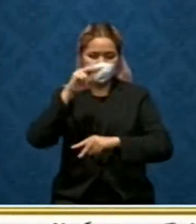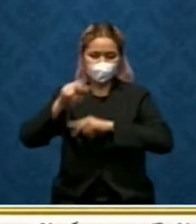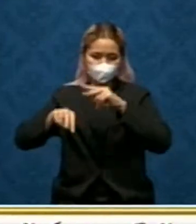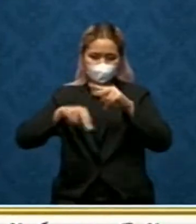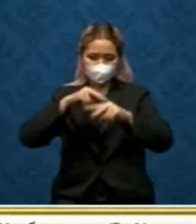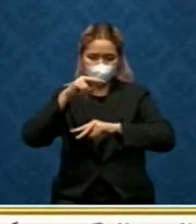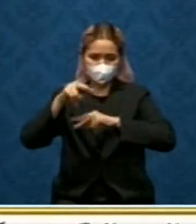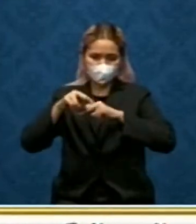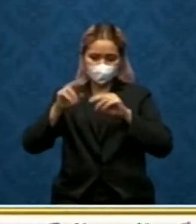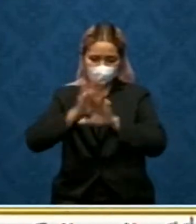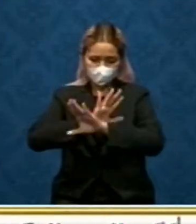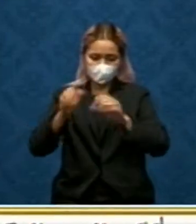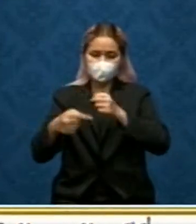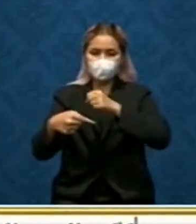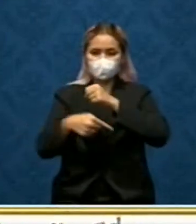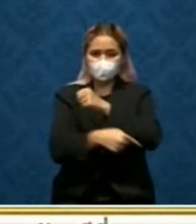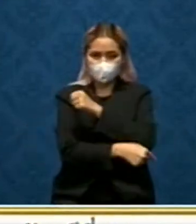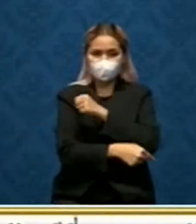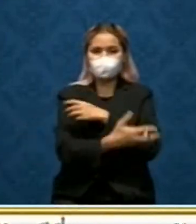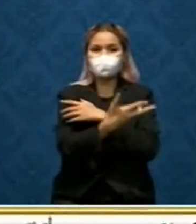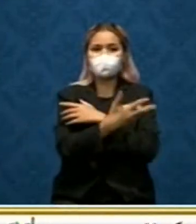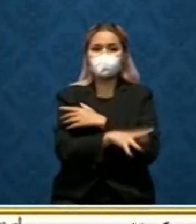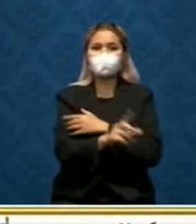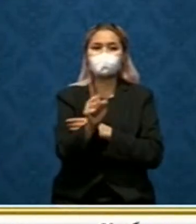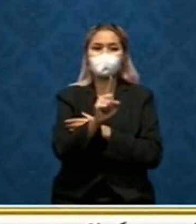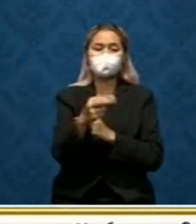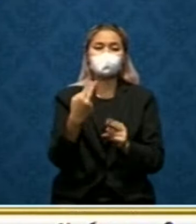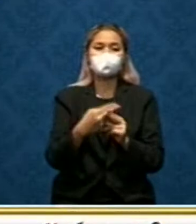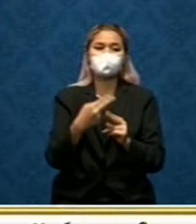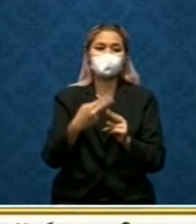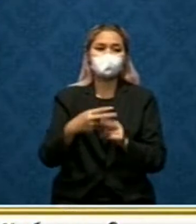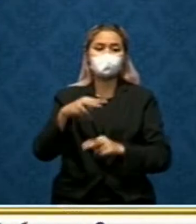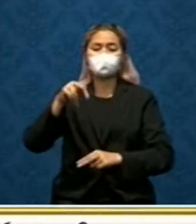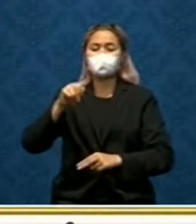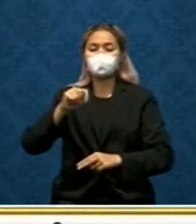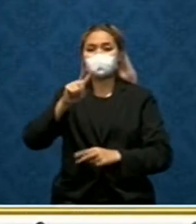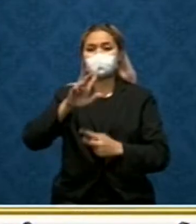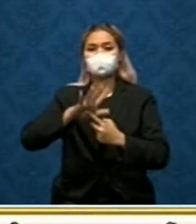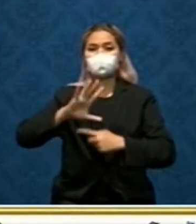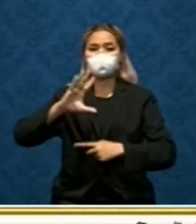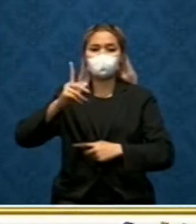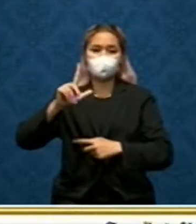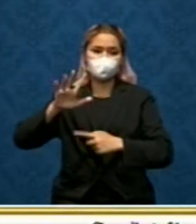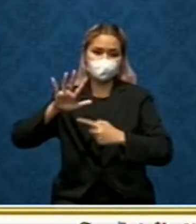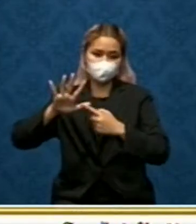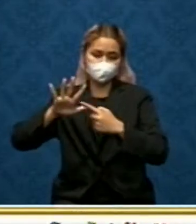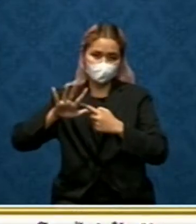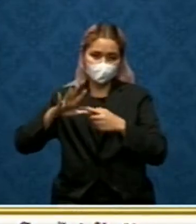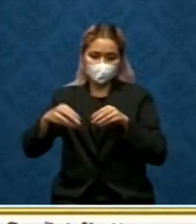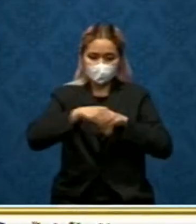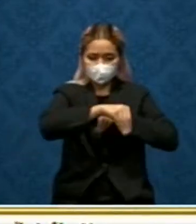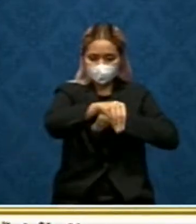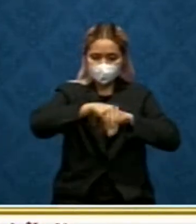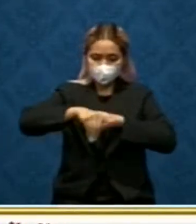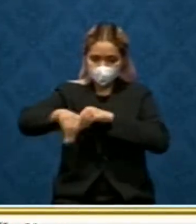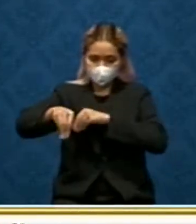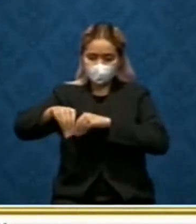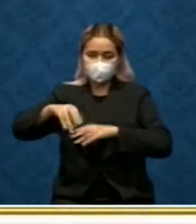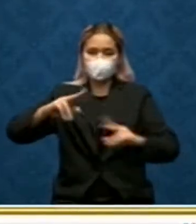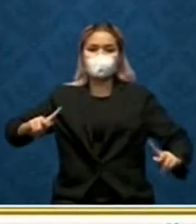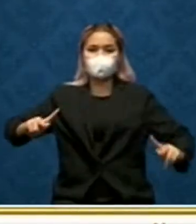กยงมอกครั ฟังใครพูดฟังนัดชา คืออคายทจหลิตในกระสวงมาไทย